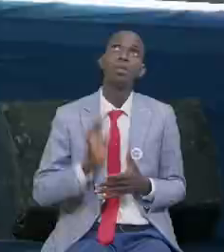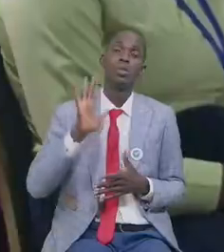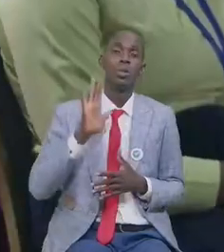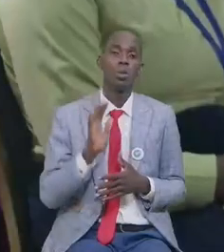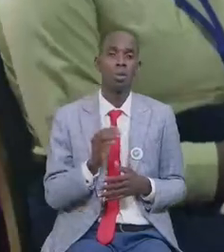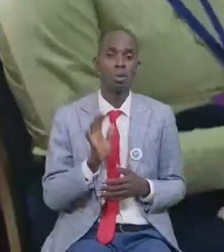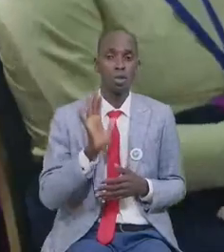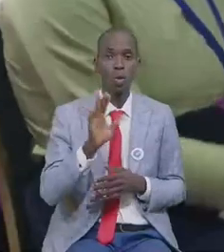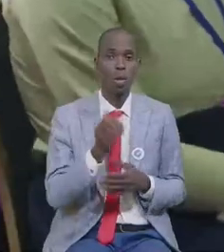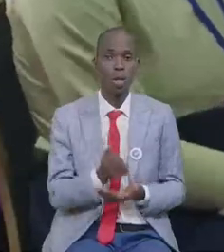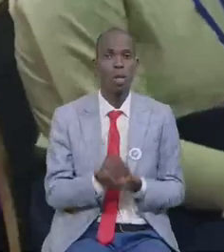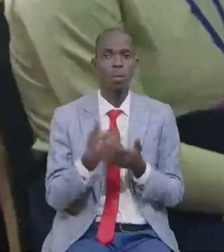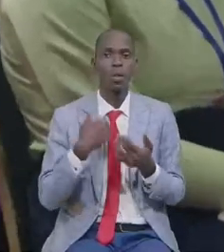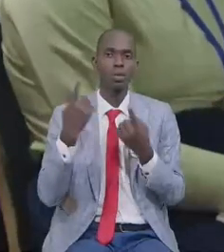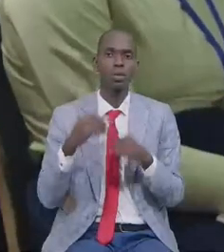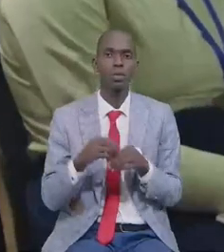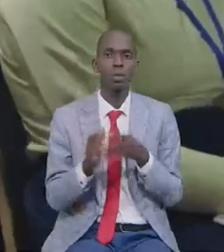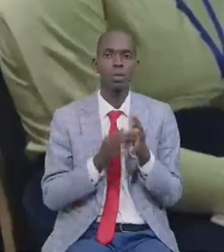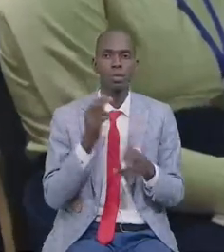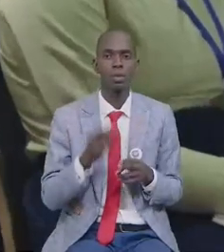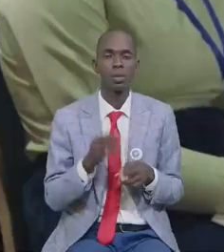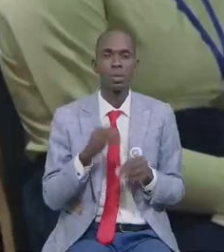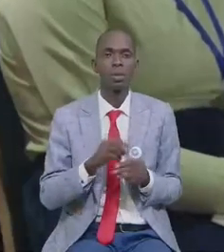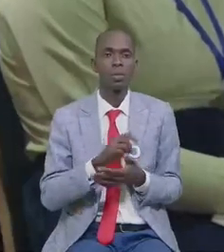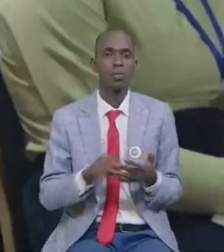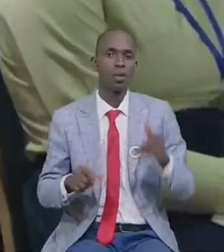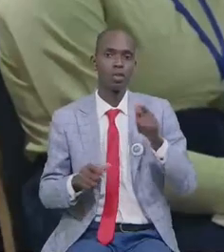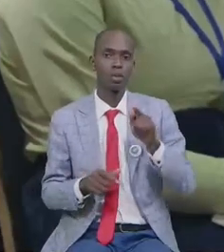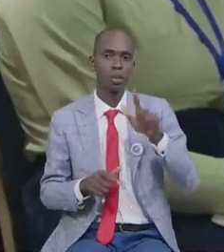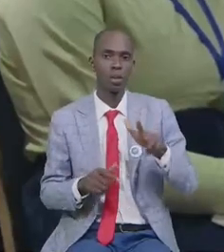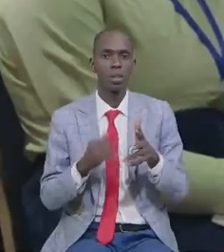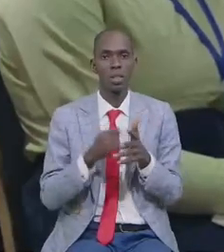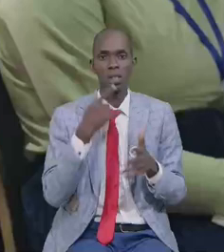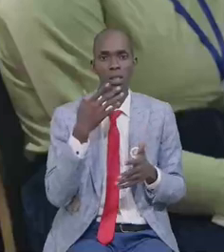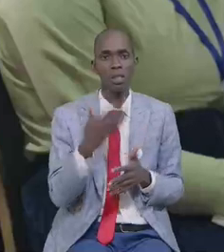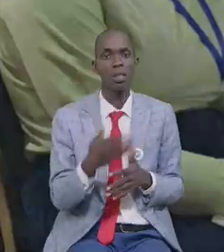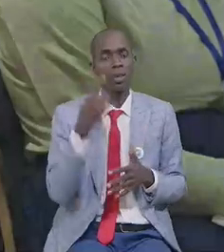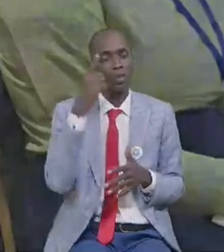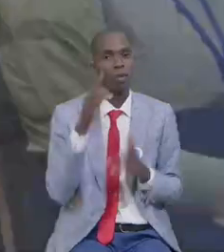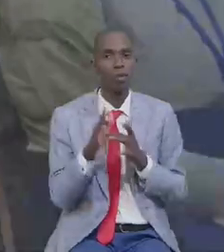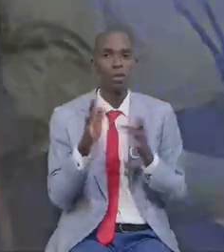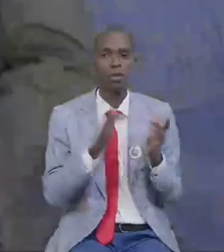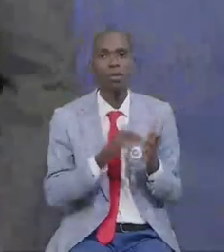Ton secours est venu. Verset 23. Mais Jésus lui dit,